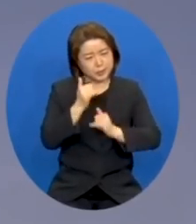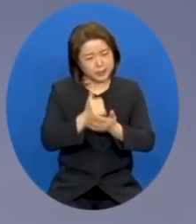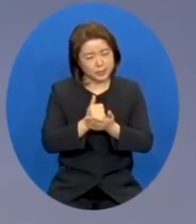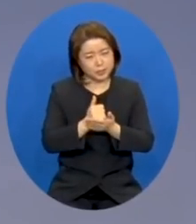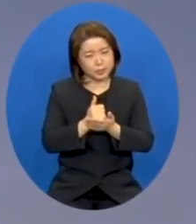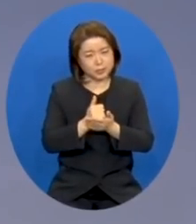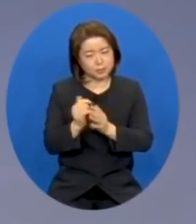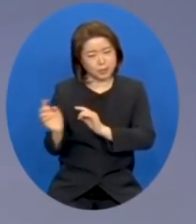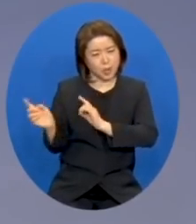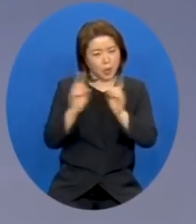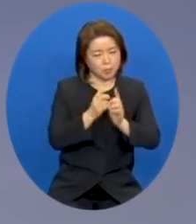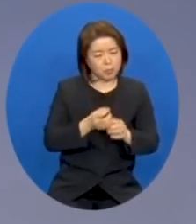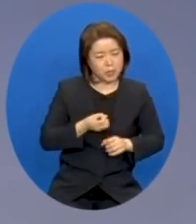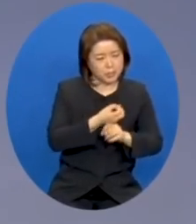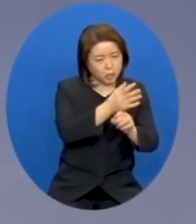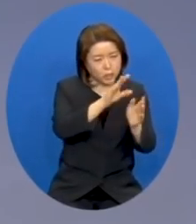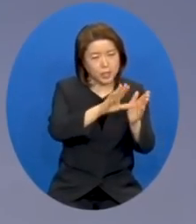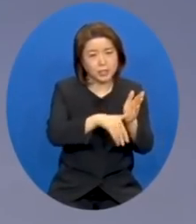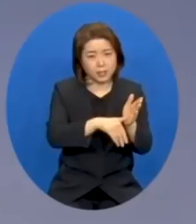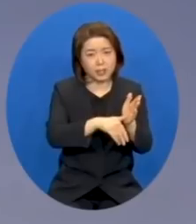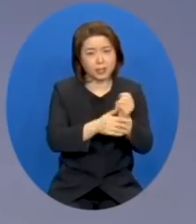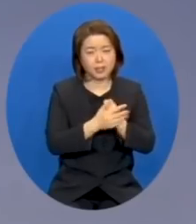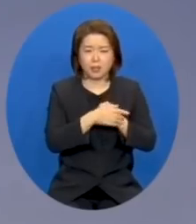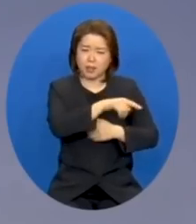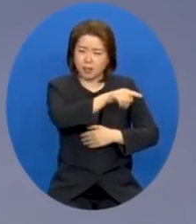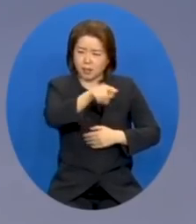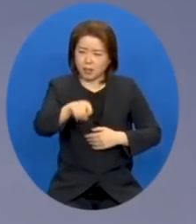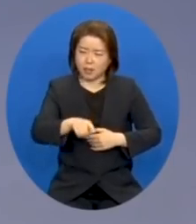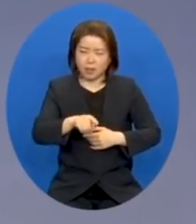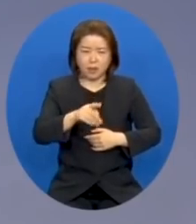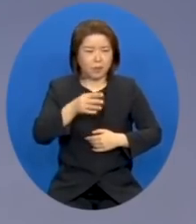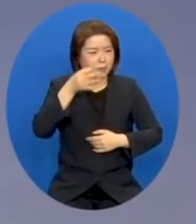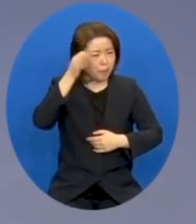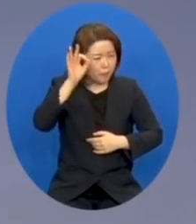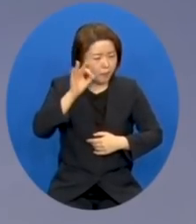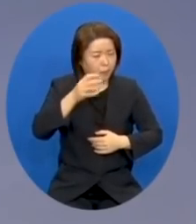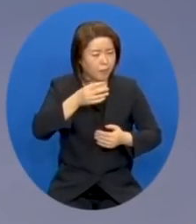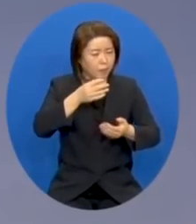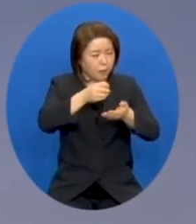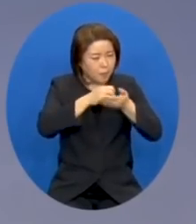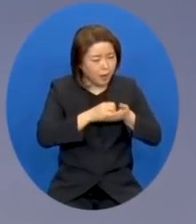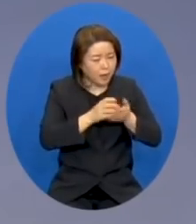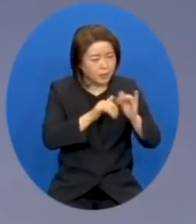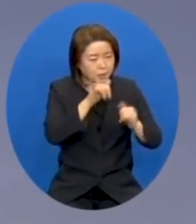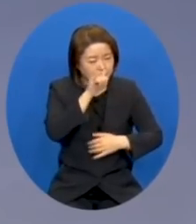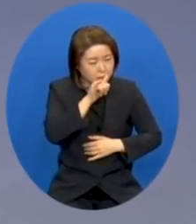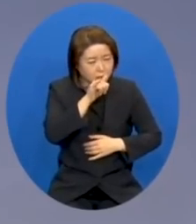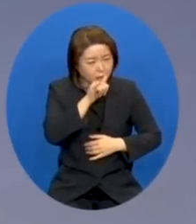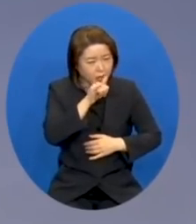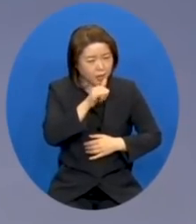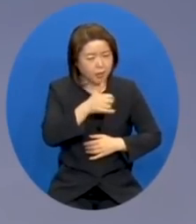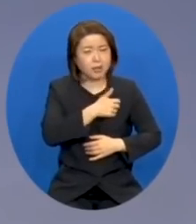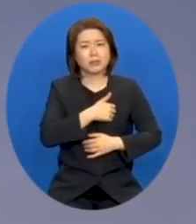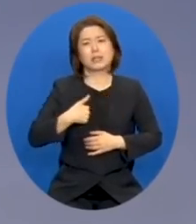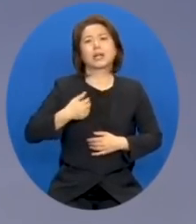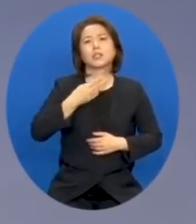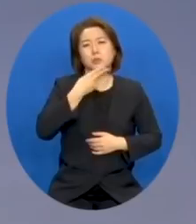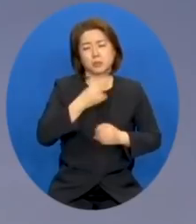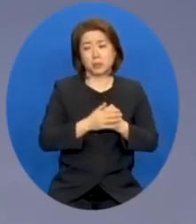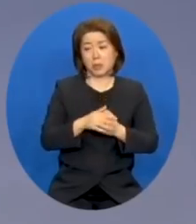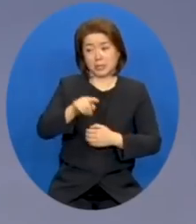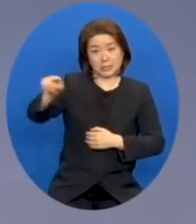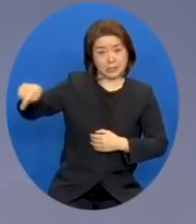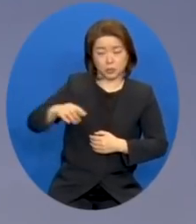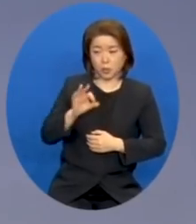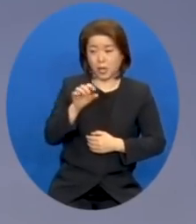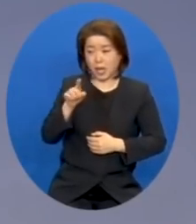부활을 전할 때 받아들이는 사람이 있을까 자신이 없었습니다 아덴 에서 그렇게